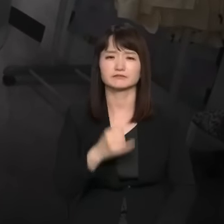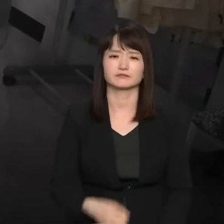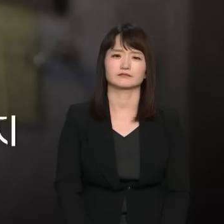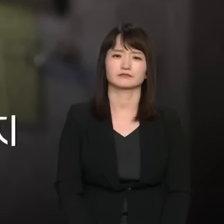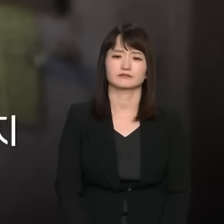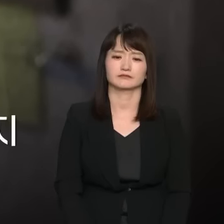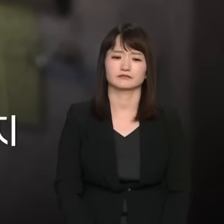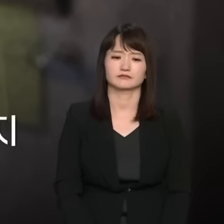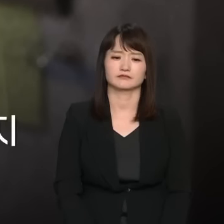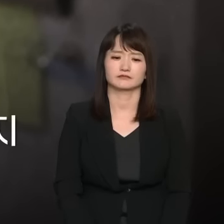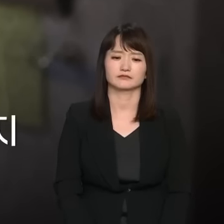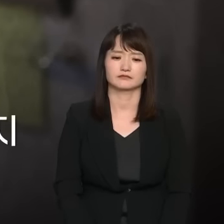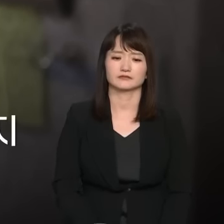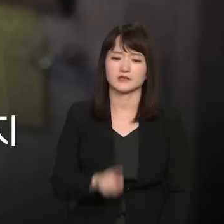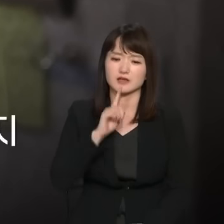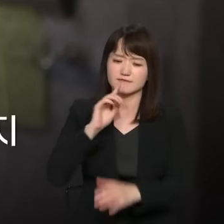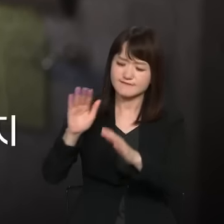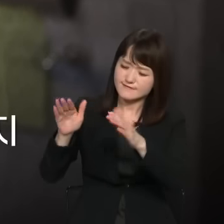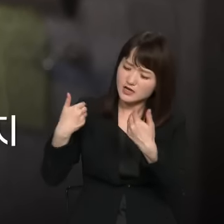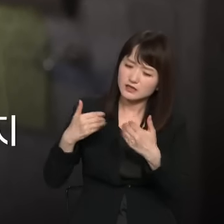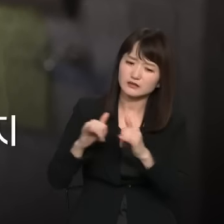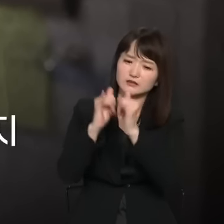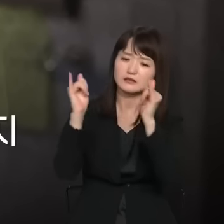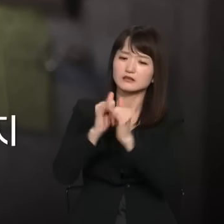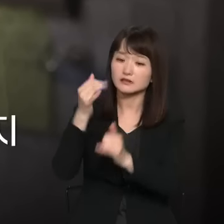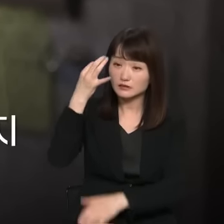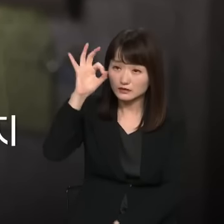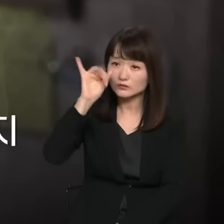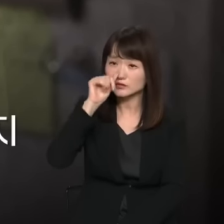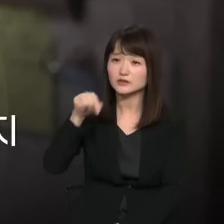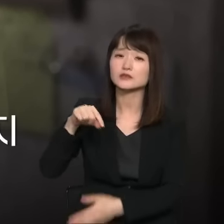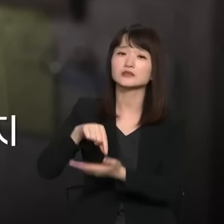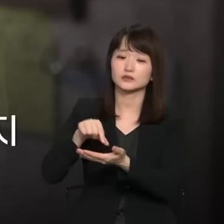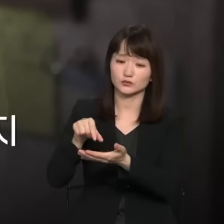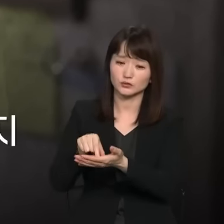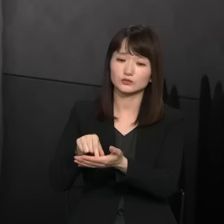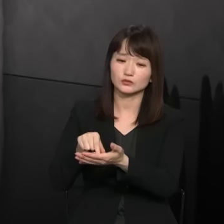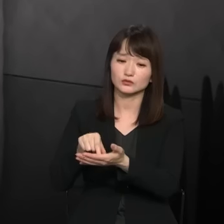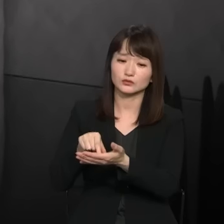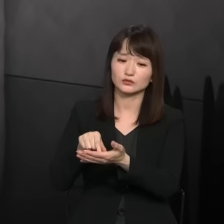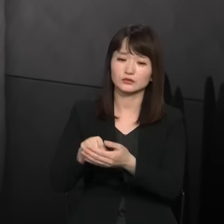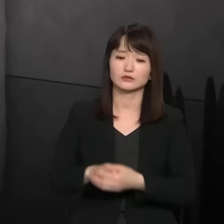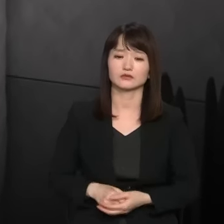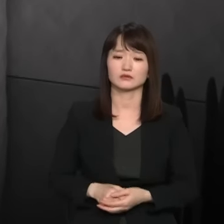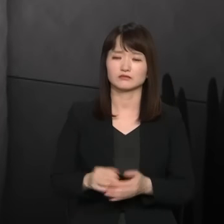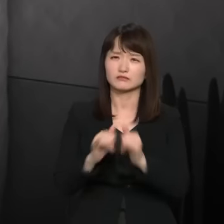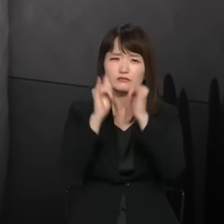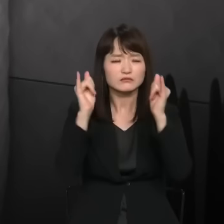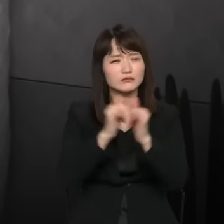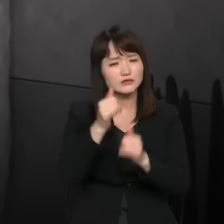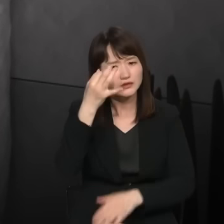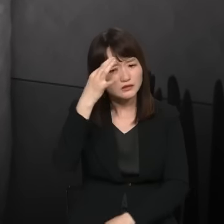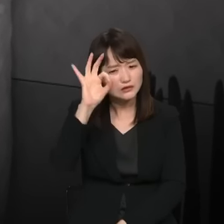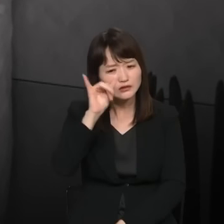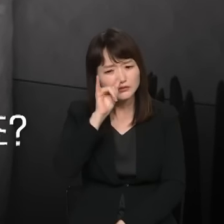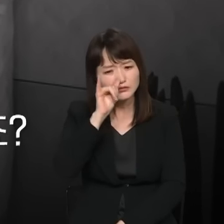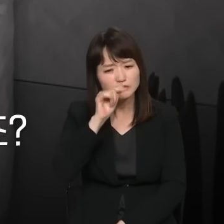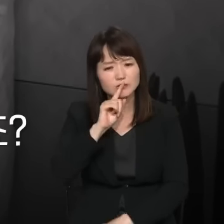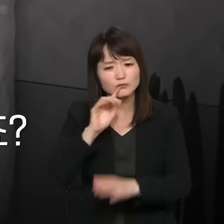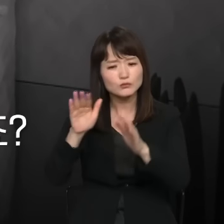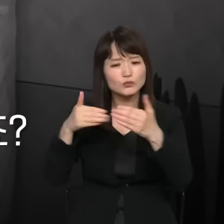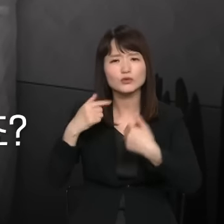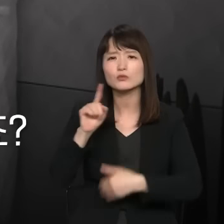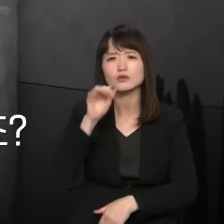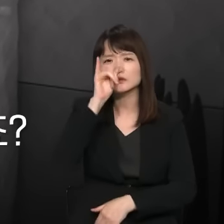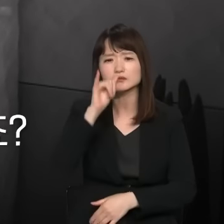주장했습니다. 폭언이라는 정도가 사회적으로 용인될 수 있는 그런 정도지. 근데 사회적으로 용인될 수 있는 폭언이 뭐가